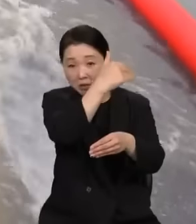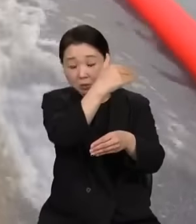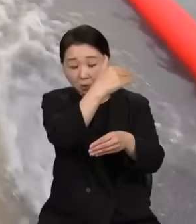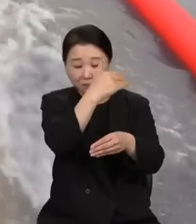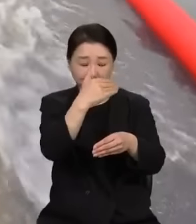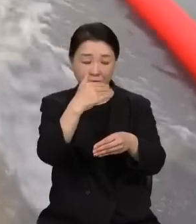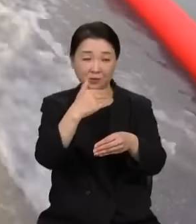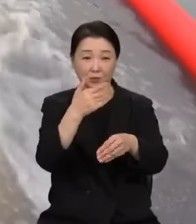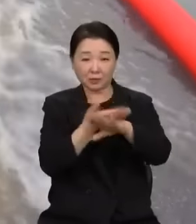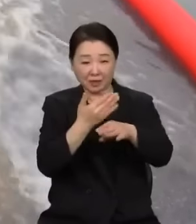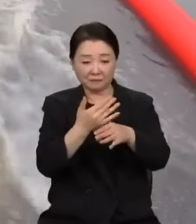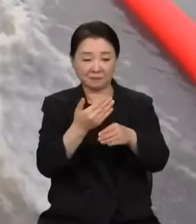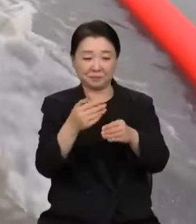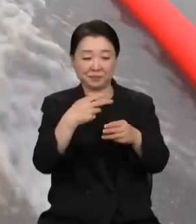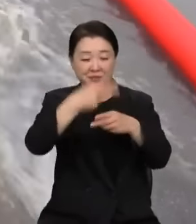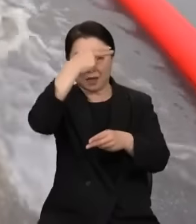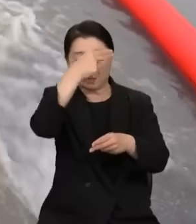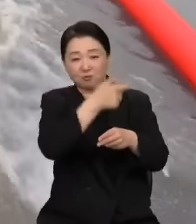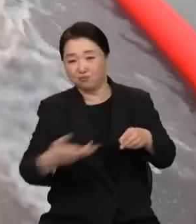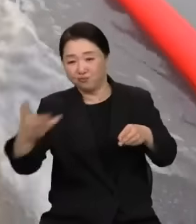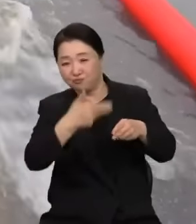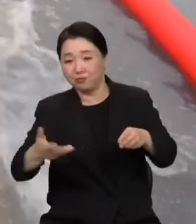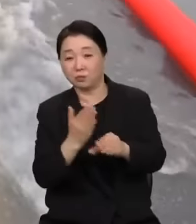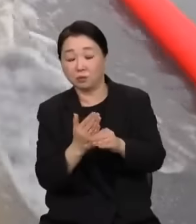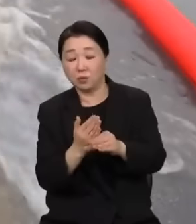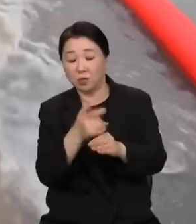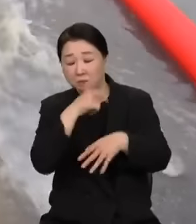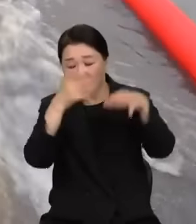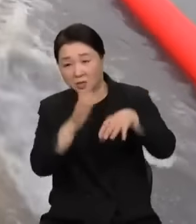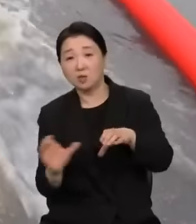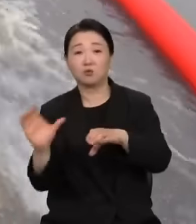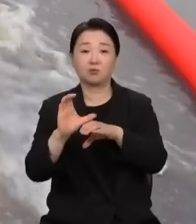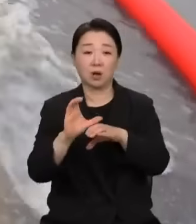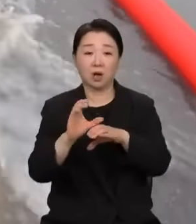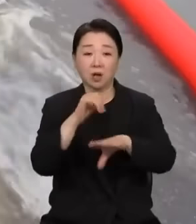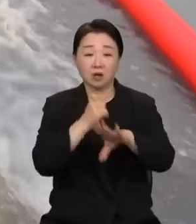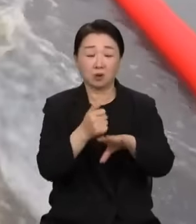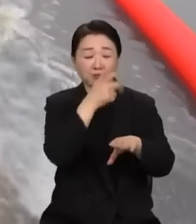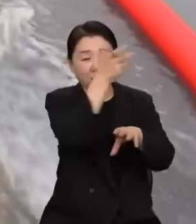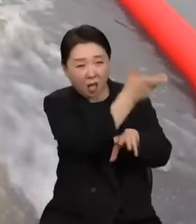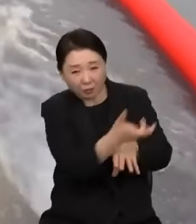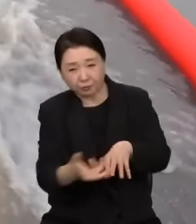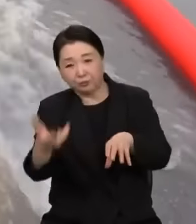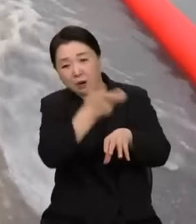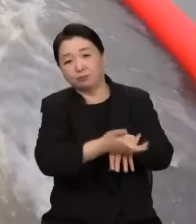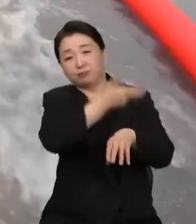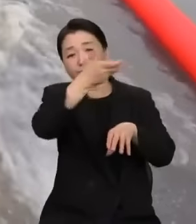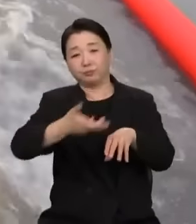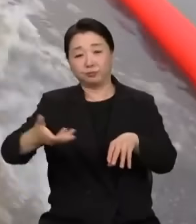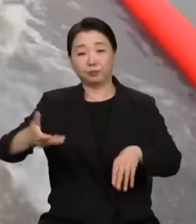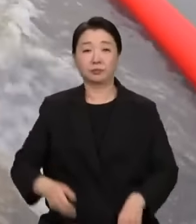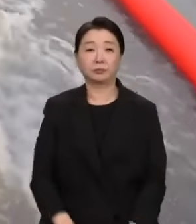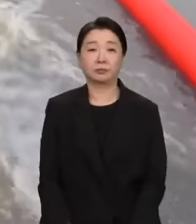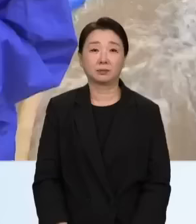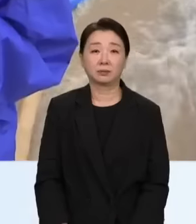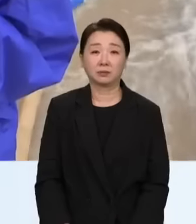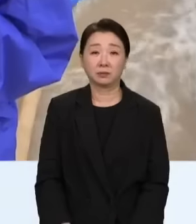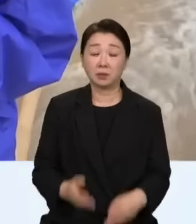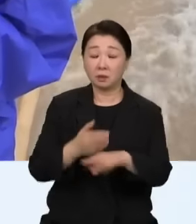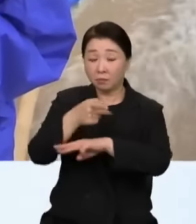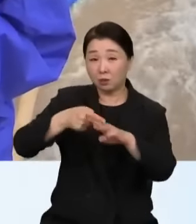열어서 물을 흘려보내고 있습니다. 그런데 여기에 큰 비가 더해지면서 지류가 여기까지 흘러 넘친 겁니다. 네,